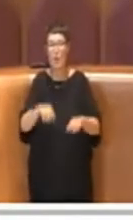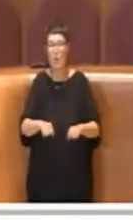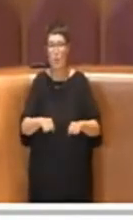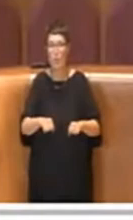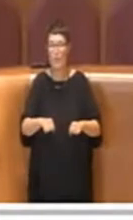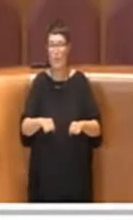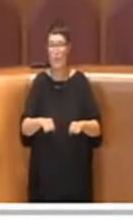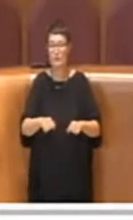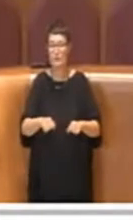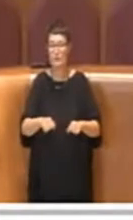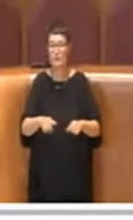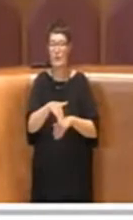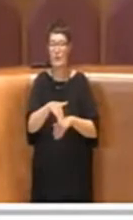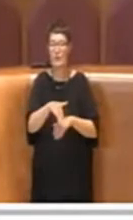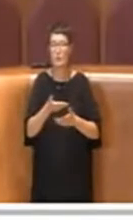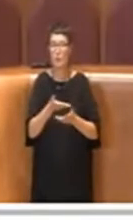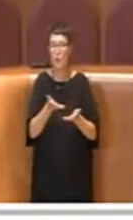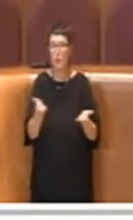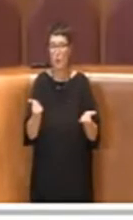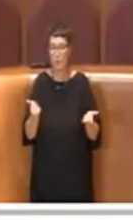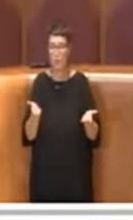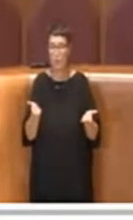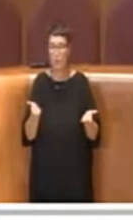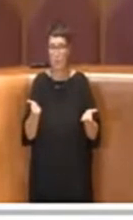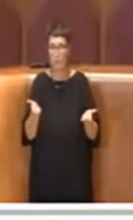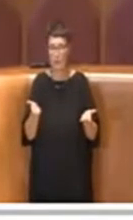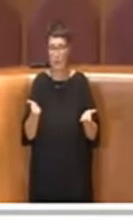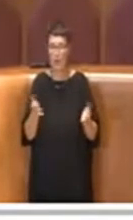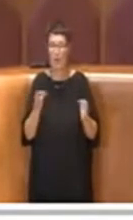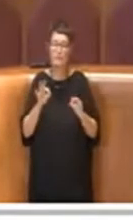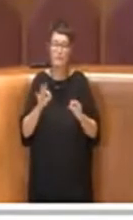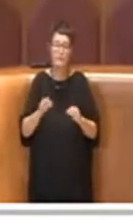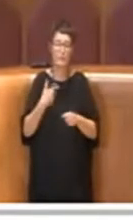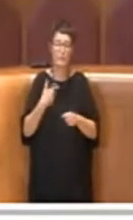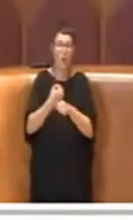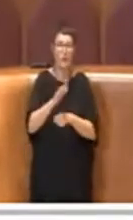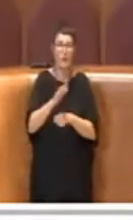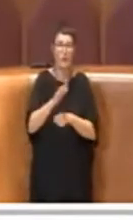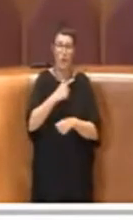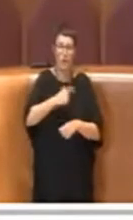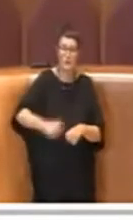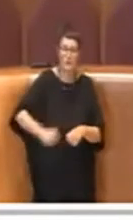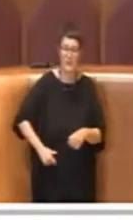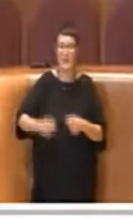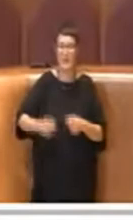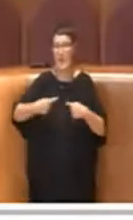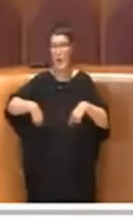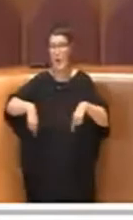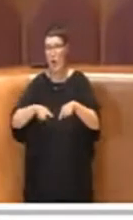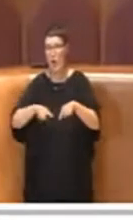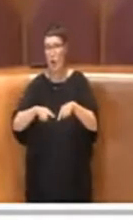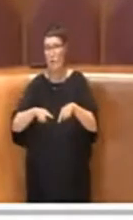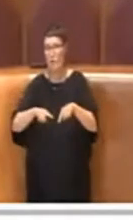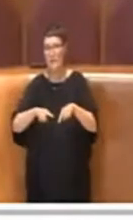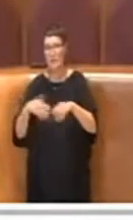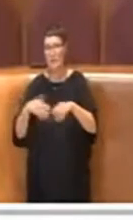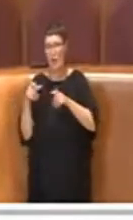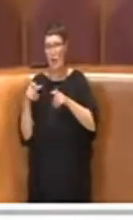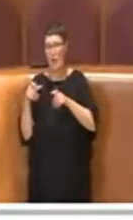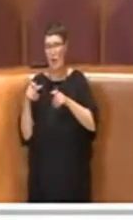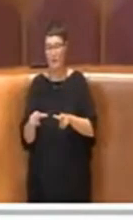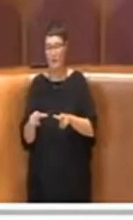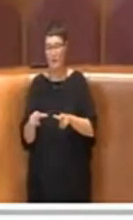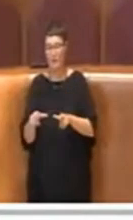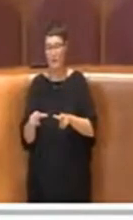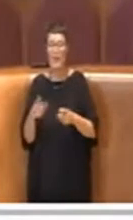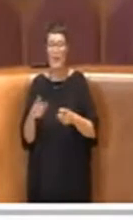l'invito sia della Sindaca che della Giunta che delle commissioni competenti. Ecco, i tempi, qualcuno ha parlato di tempi molto lunghi,